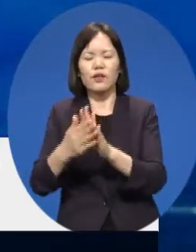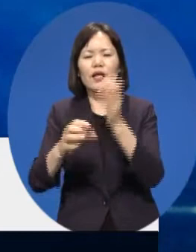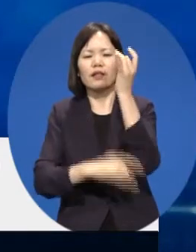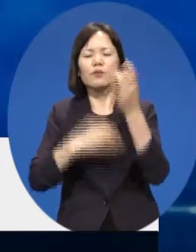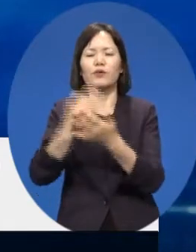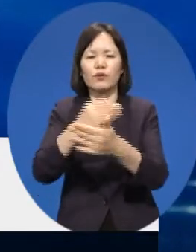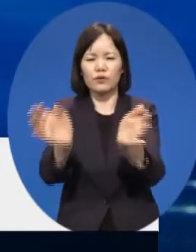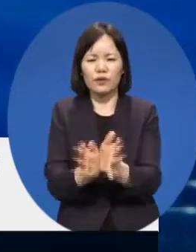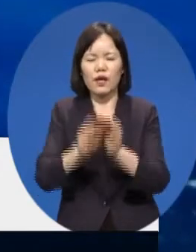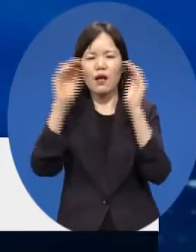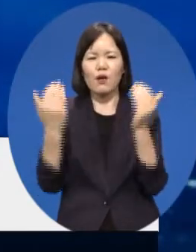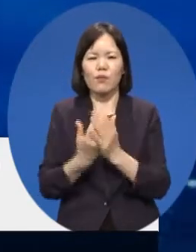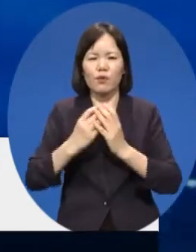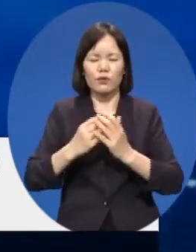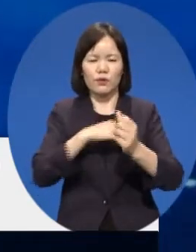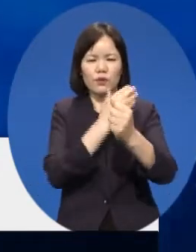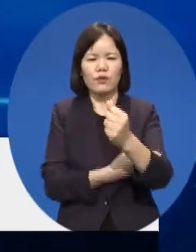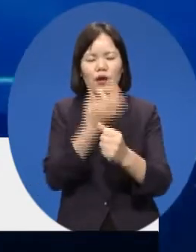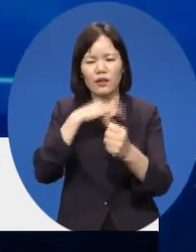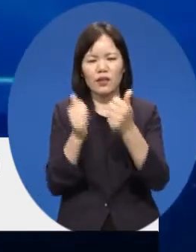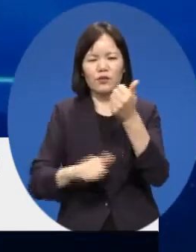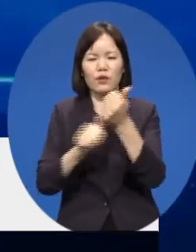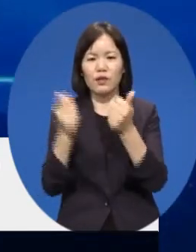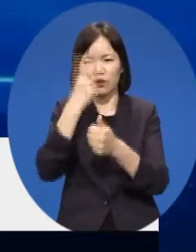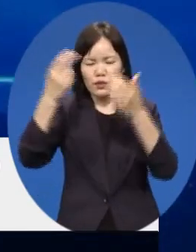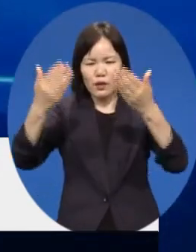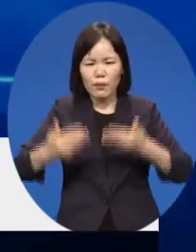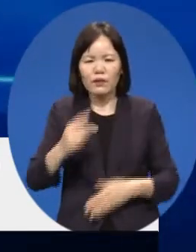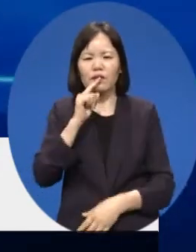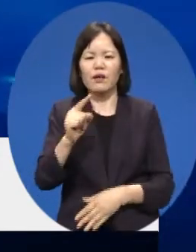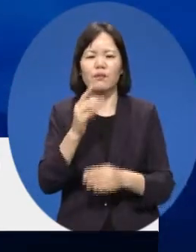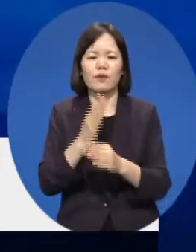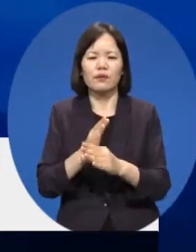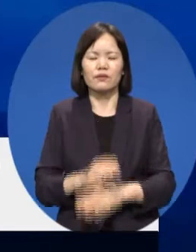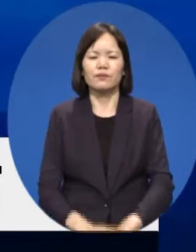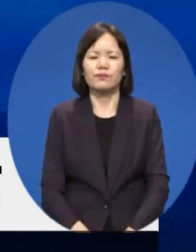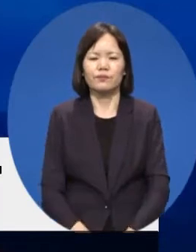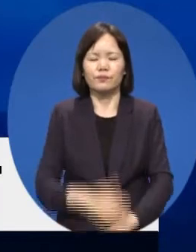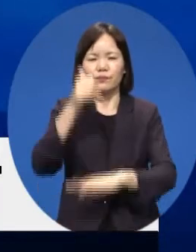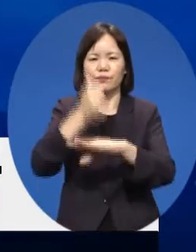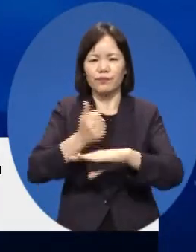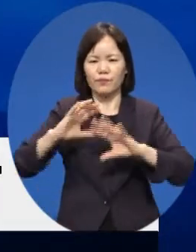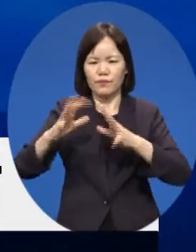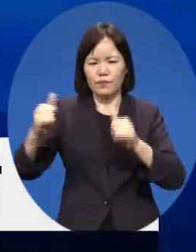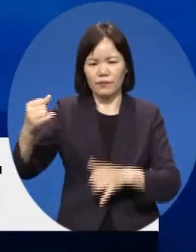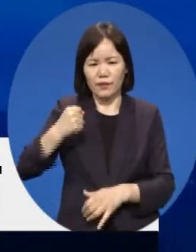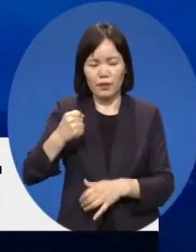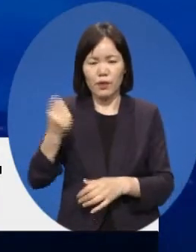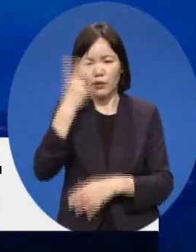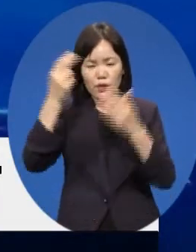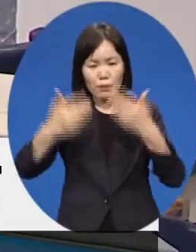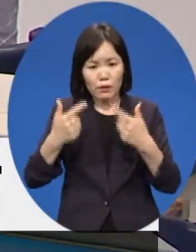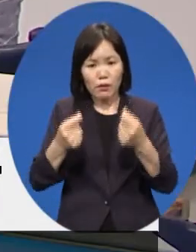모두가 다 국민권익위원회에서 점수가 밖에 따지 이렇게 나서고 있는 중입니다 결국 국민의 힘 하게 되지 않겠습니까